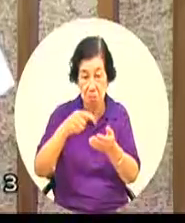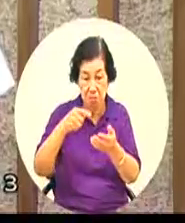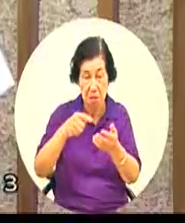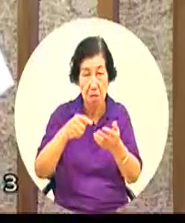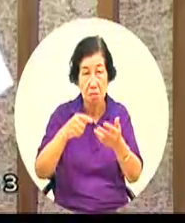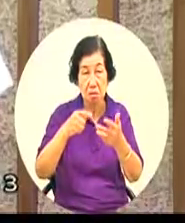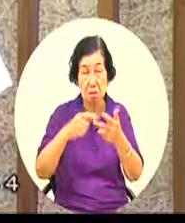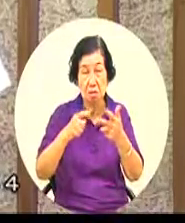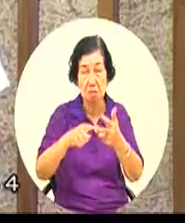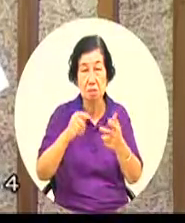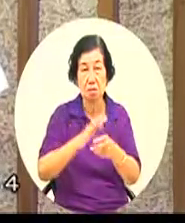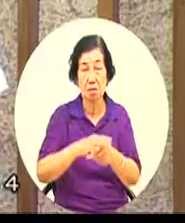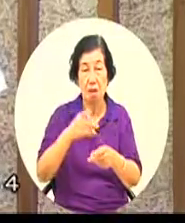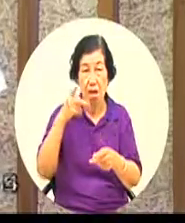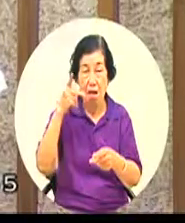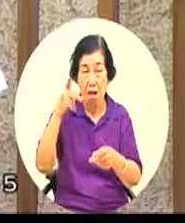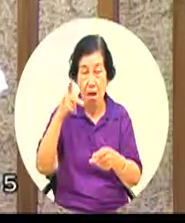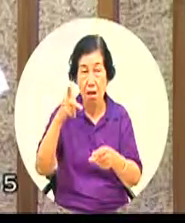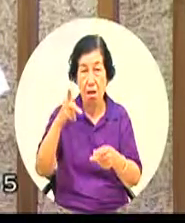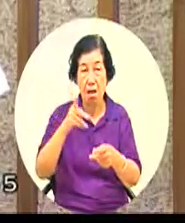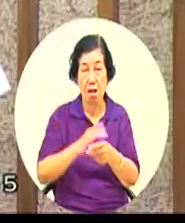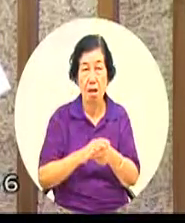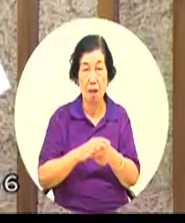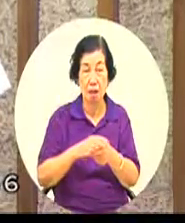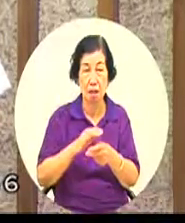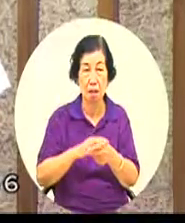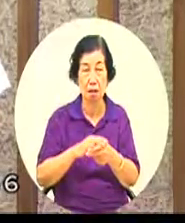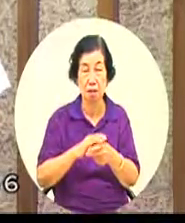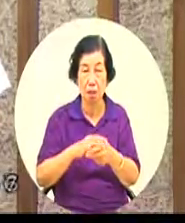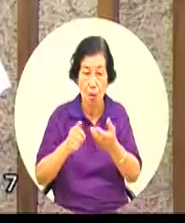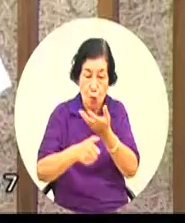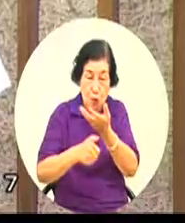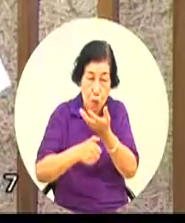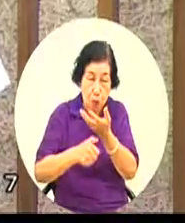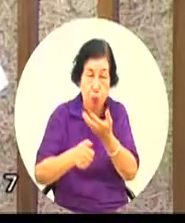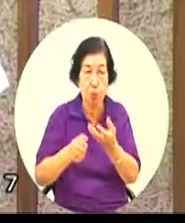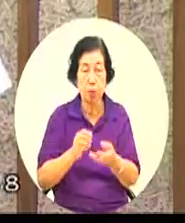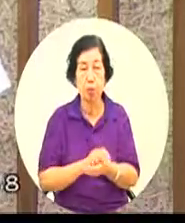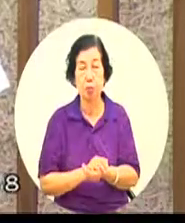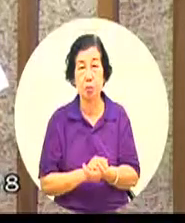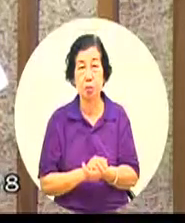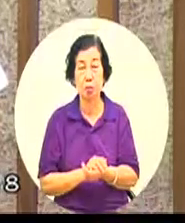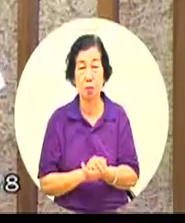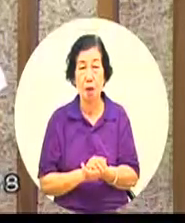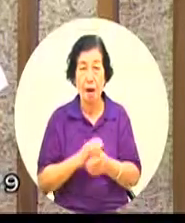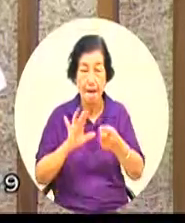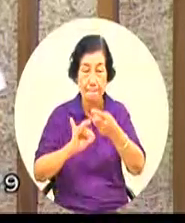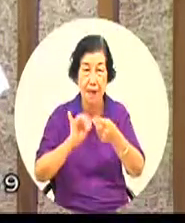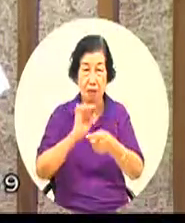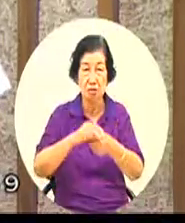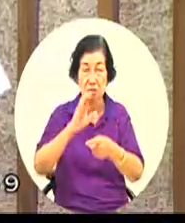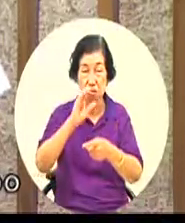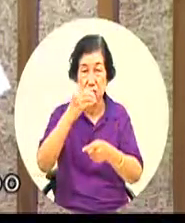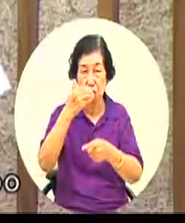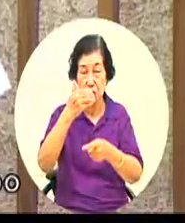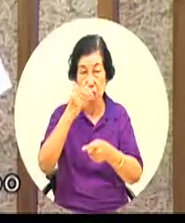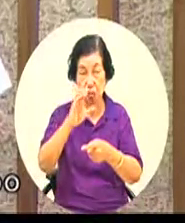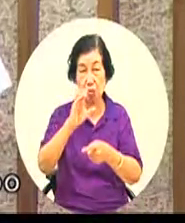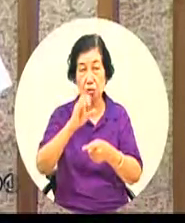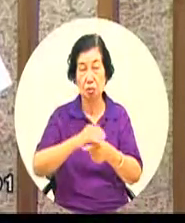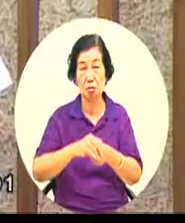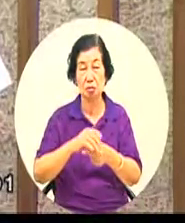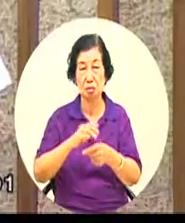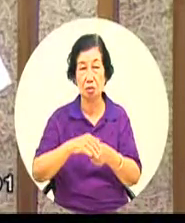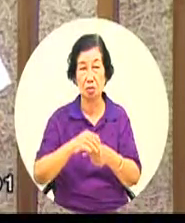是 ketamine， 大 概占86%多都是 ketamine， 哦，因为几乎是90%都是拉 K 嘛。 对 对。 那为什么他们